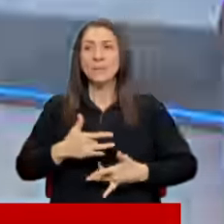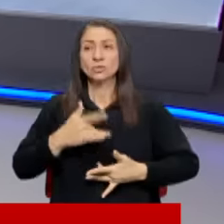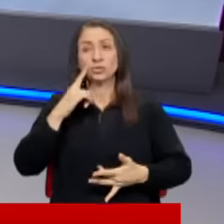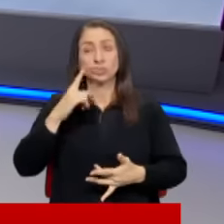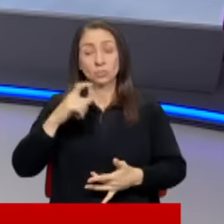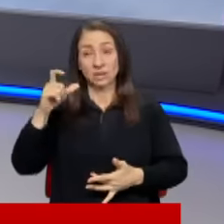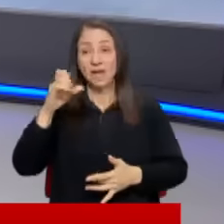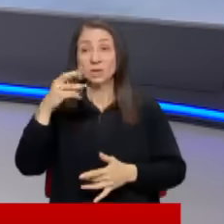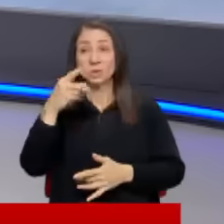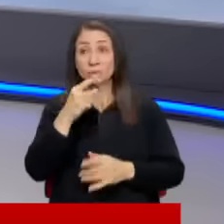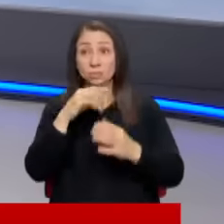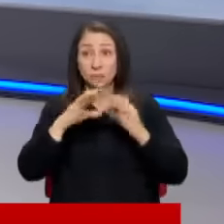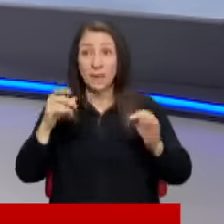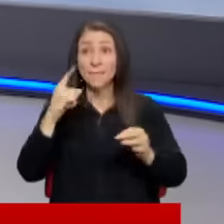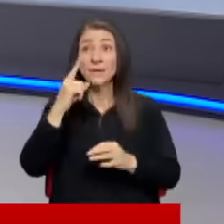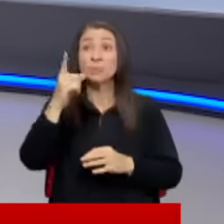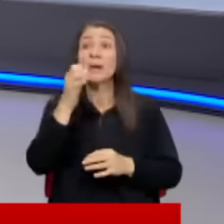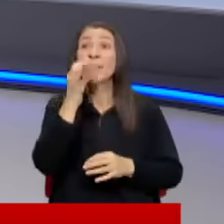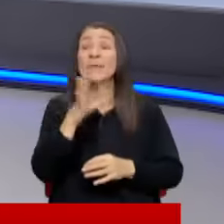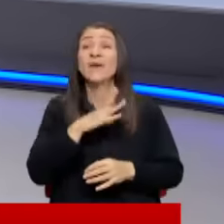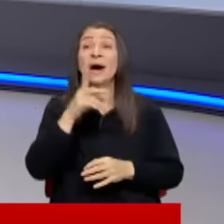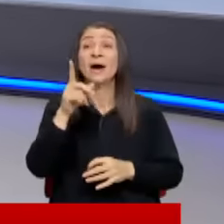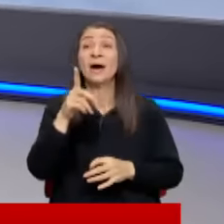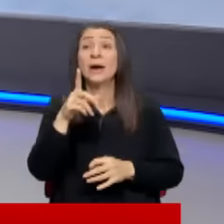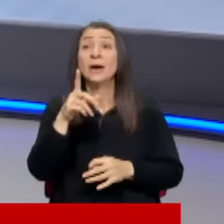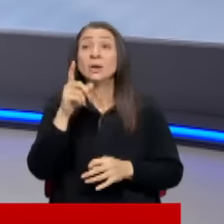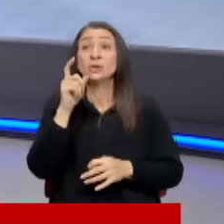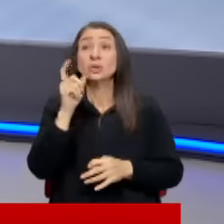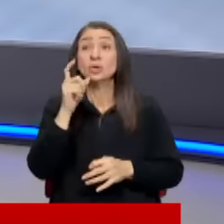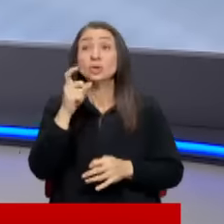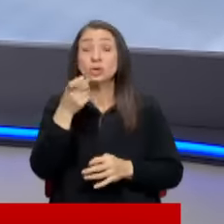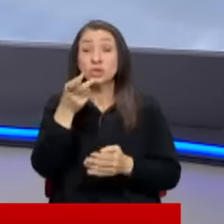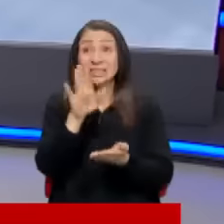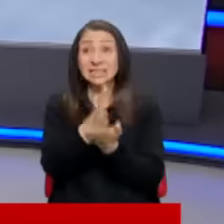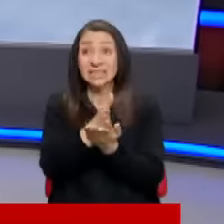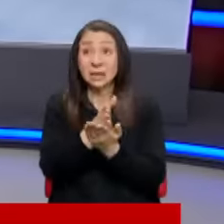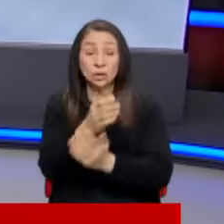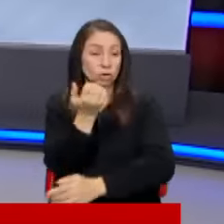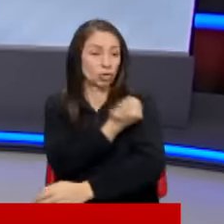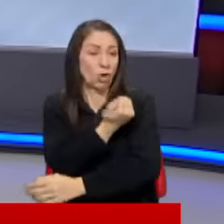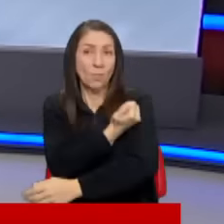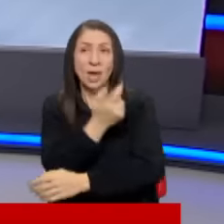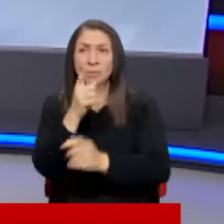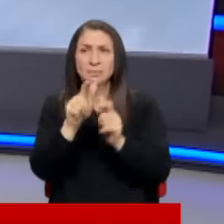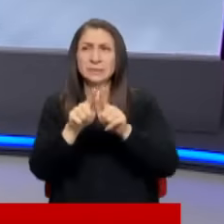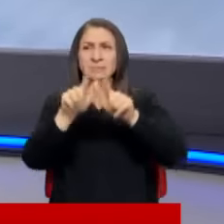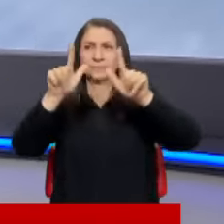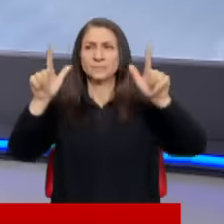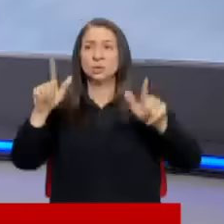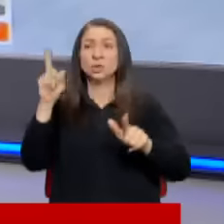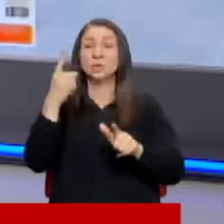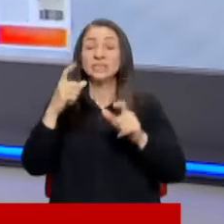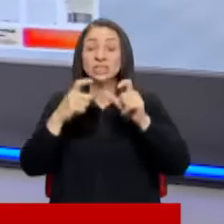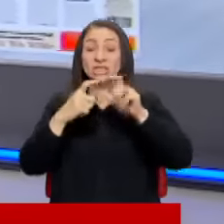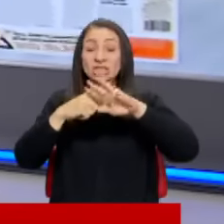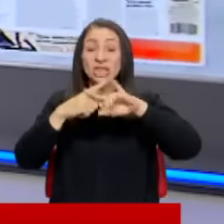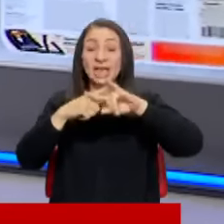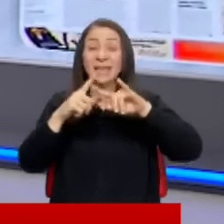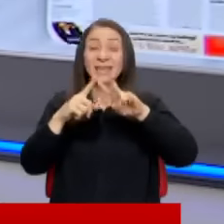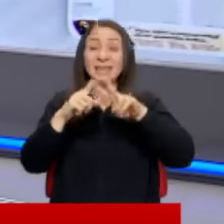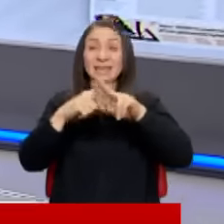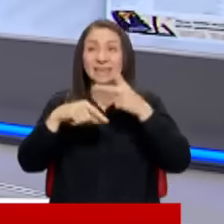Cumhurbaşkanı Erdoğan'ın sözleri. Bakın burada bir haber daha var. 9. cesette dövme detayı, bunu büyütelim mi? Yönetmenimizden Şeynaz